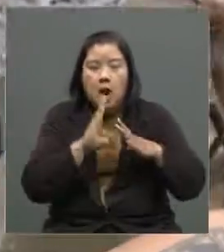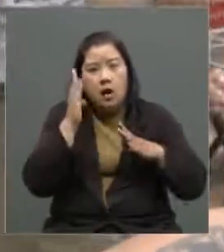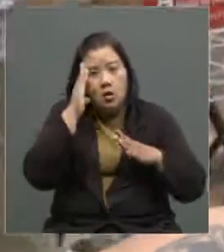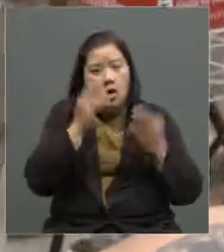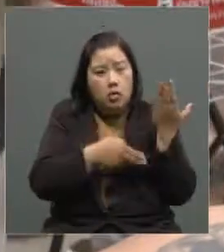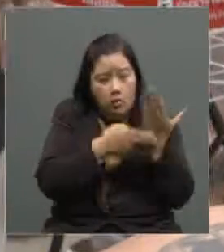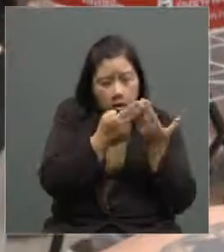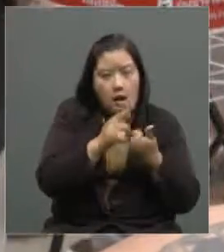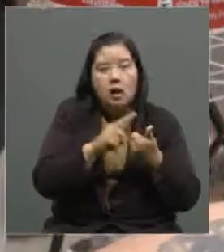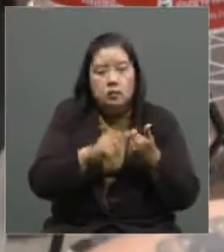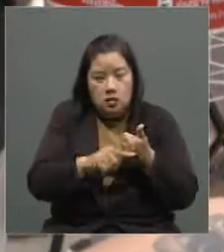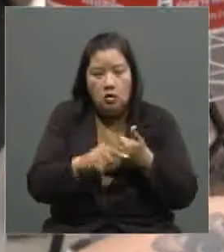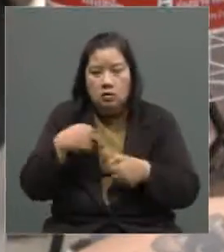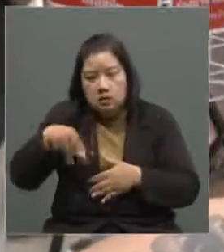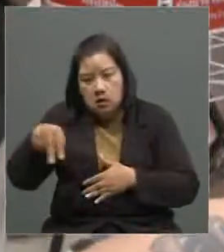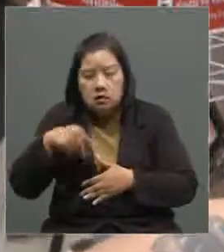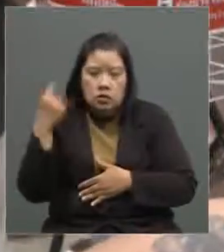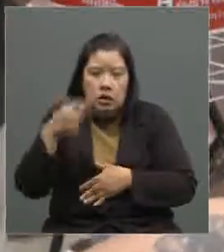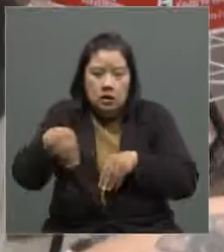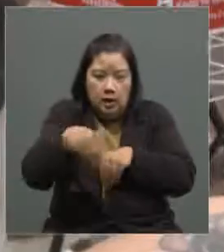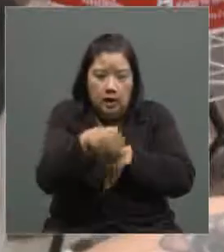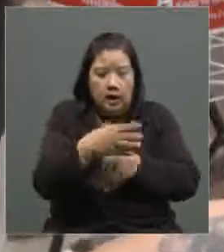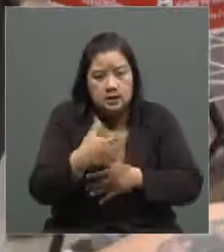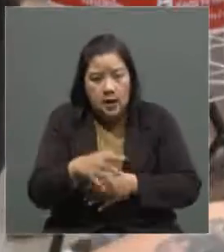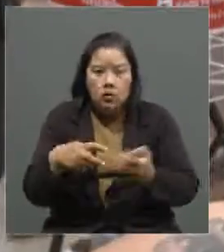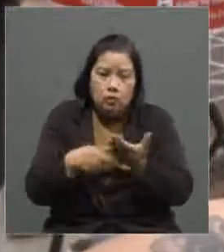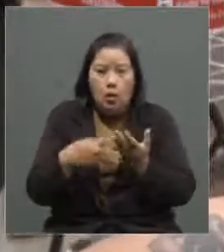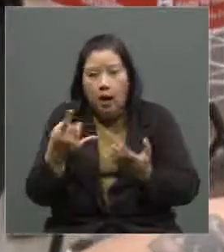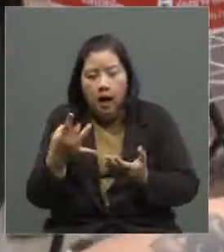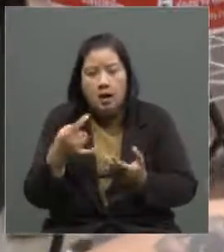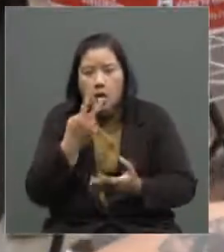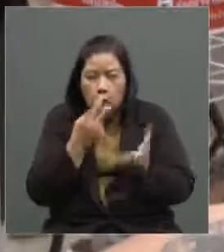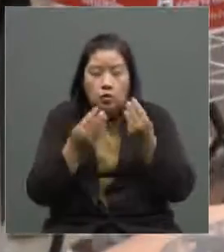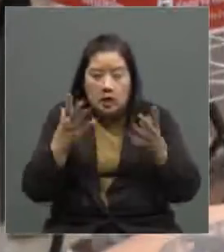การเดินทางรวมไม่รวมอะไรบ้างแล้วถึงจะกลับมาตัดสินใจซื้ออีกรอบหนึ่ง